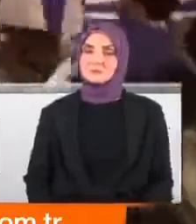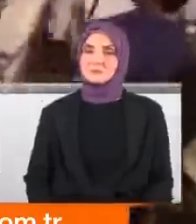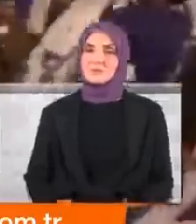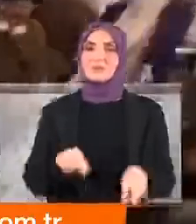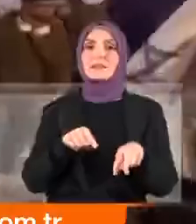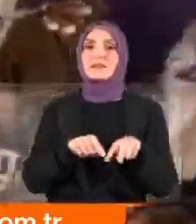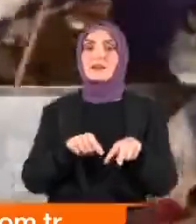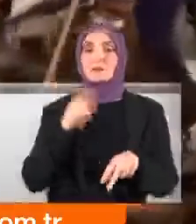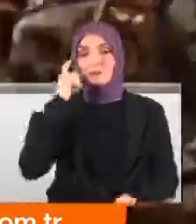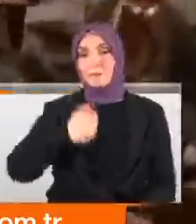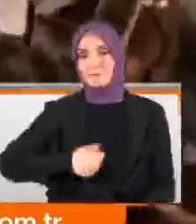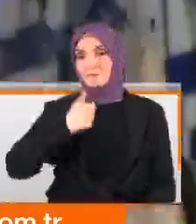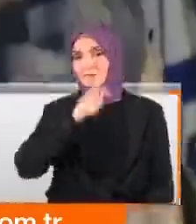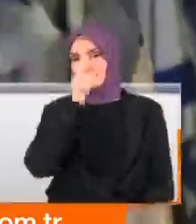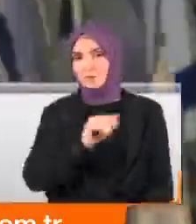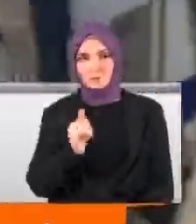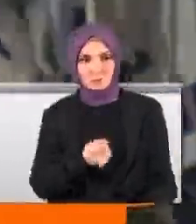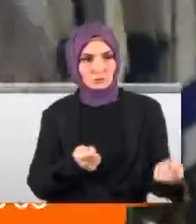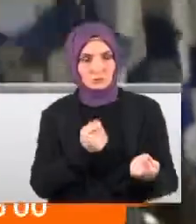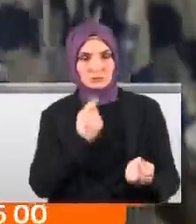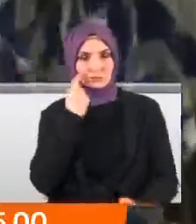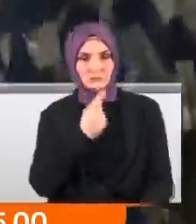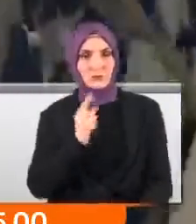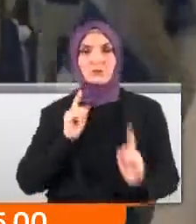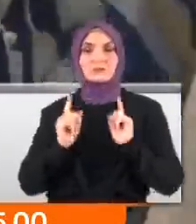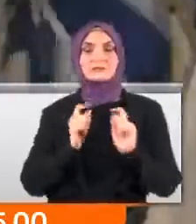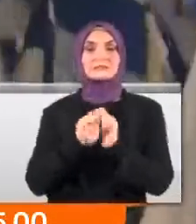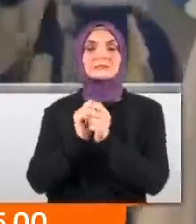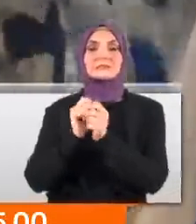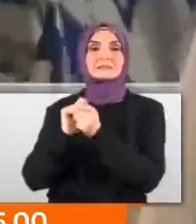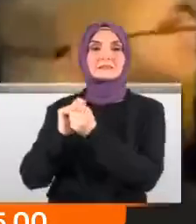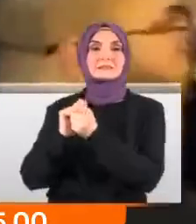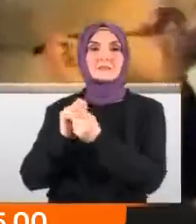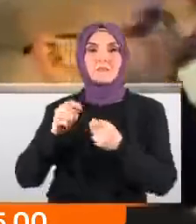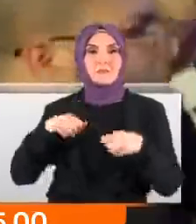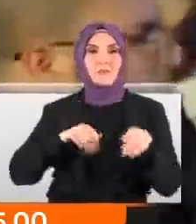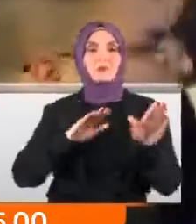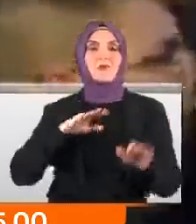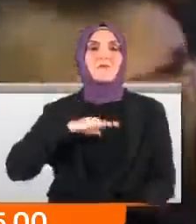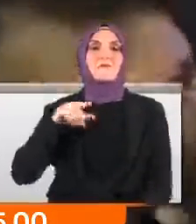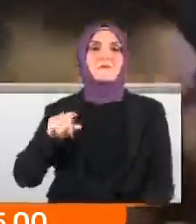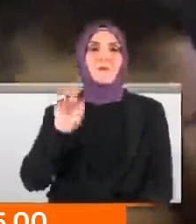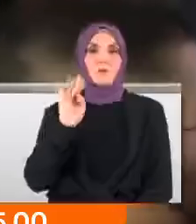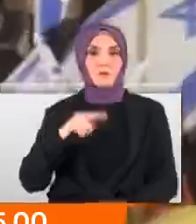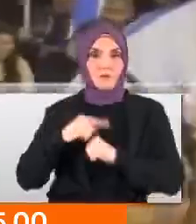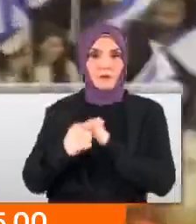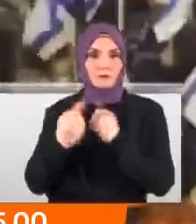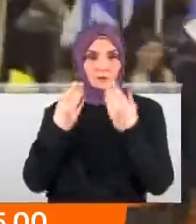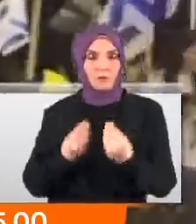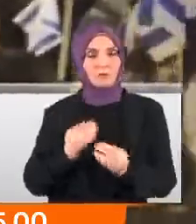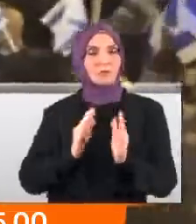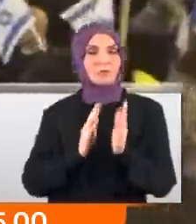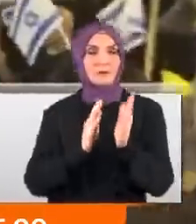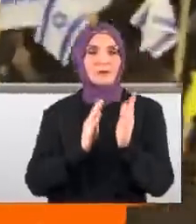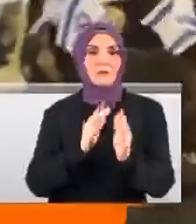Netanyahu'nun yoğun çabasına rağmen yargı reformu protestoları 14. haftasında da sürdü. On binlerce İsrailli